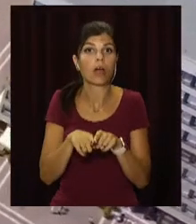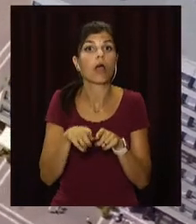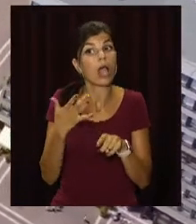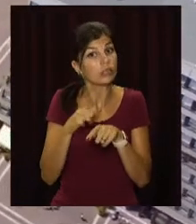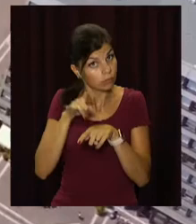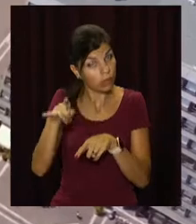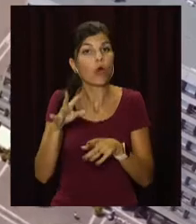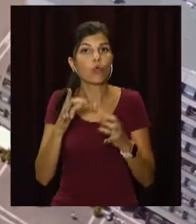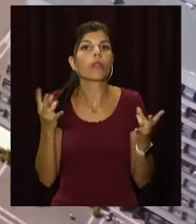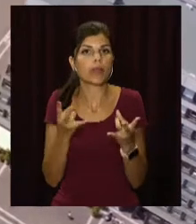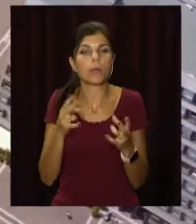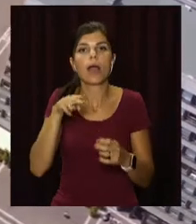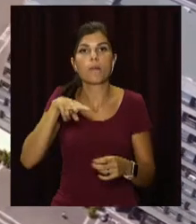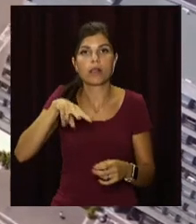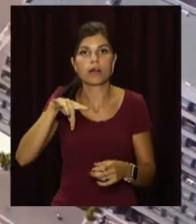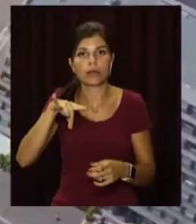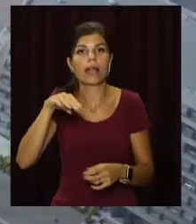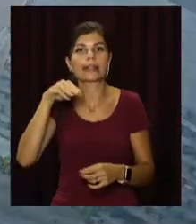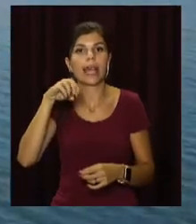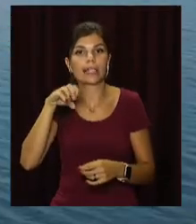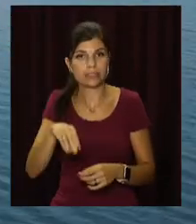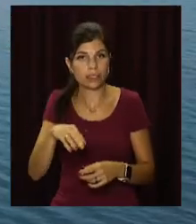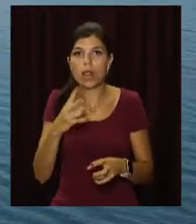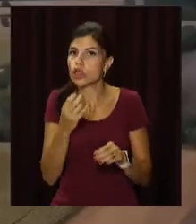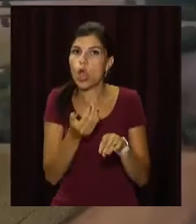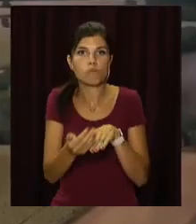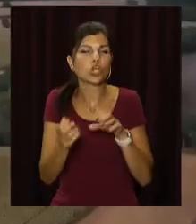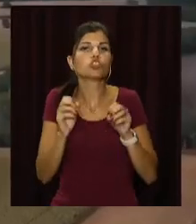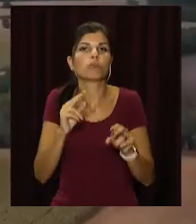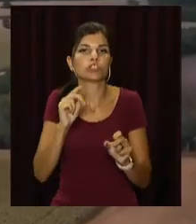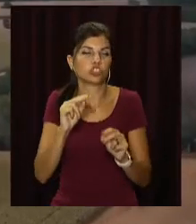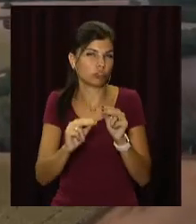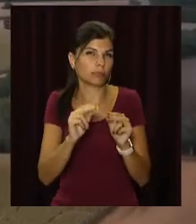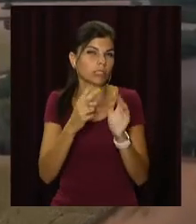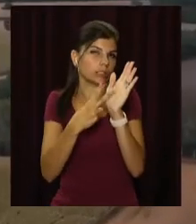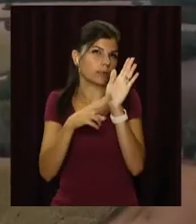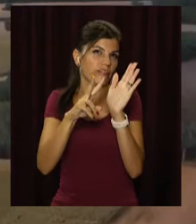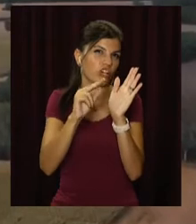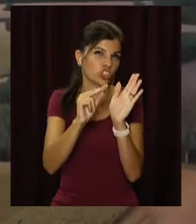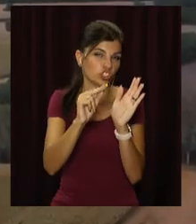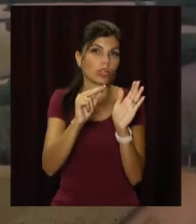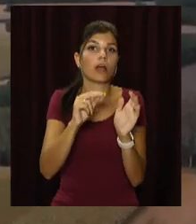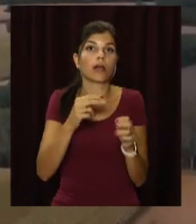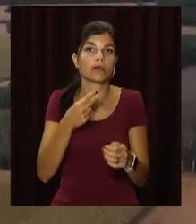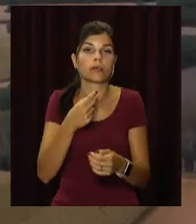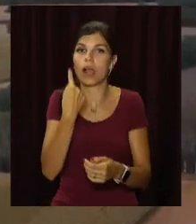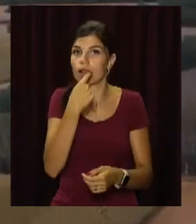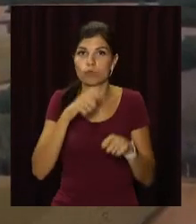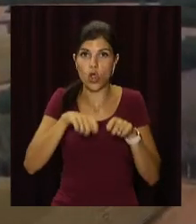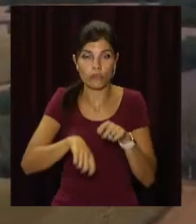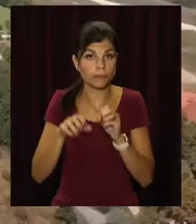потрібен додатково негативний ПЛР-тест, отриманий не пізніше, ніж за 72 години до в'їзду на територію